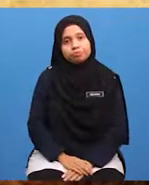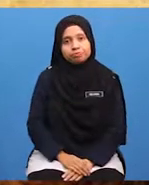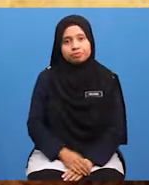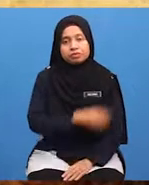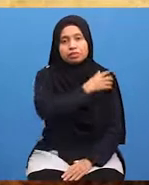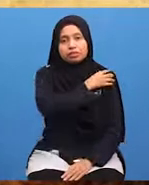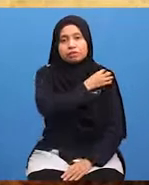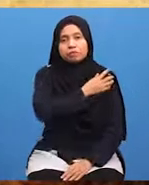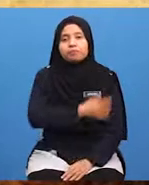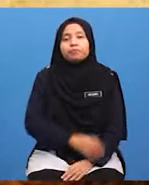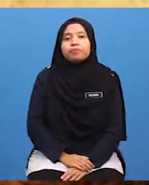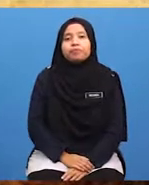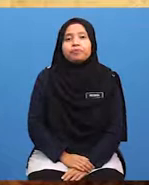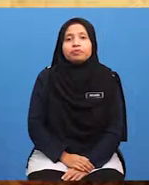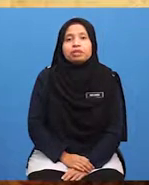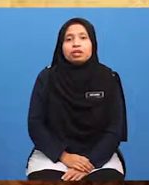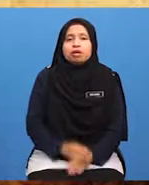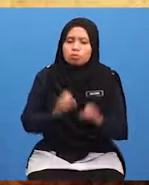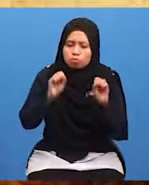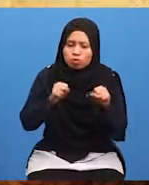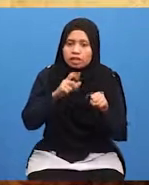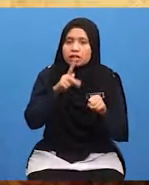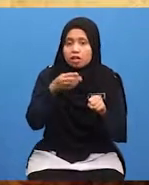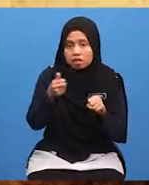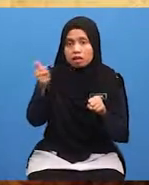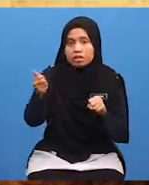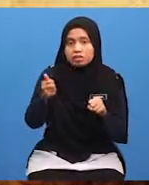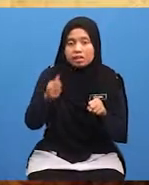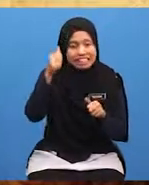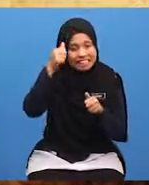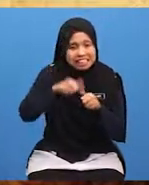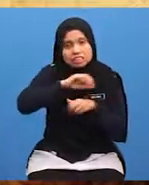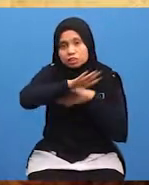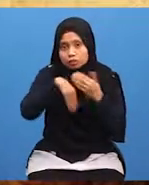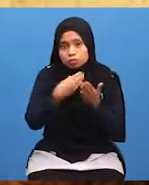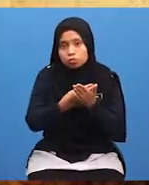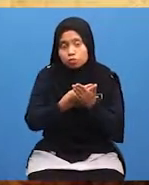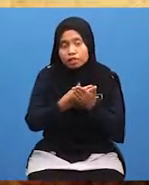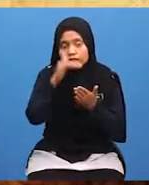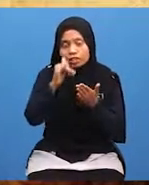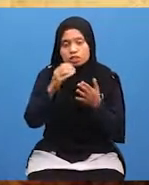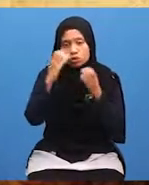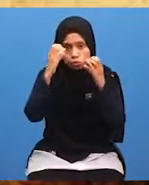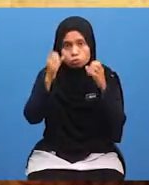Okey para pelajar, bolehkah anda mengingati keempat-empat ciri yang cikgu nyatakan ini?